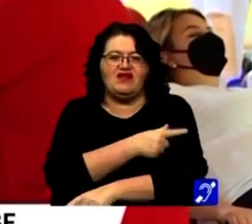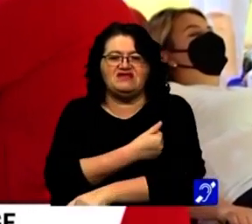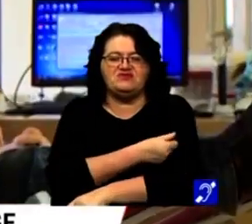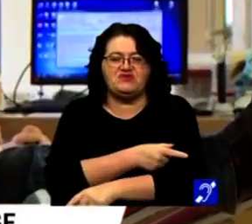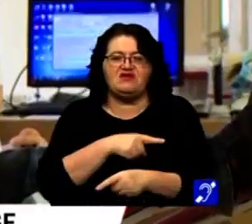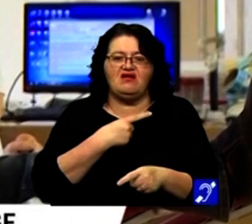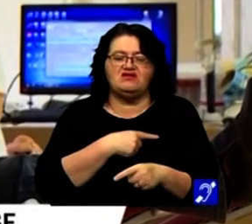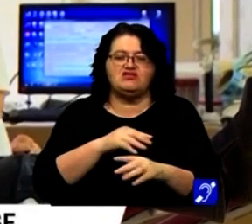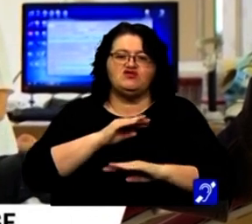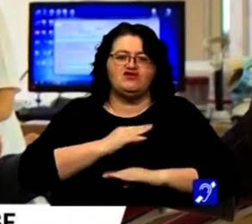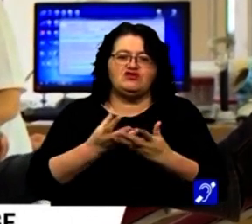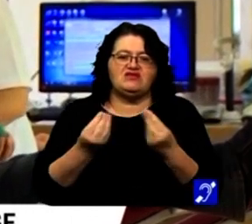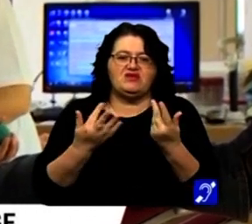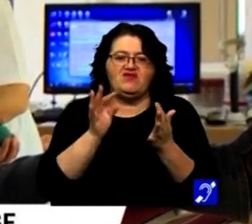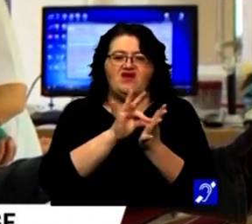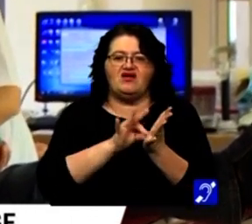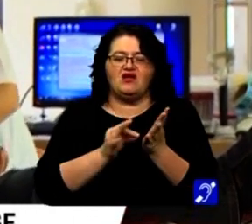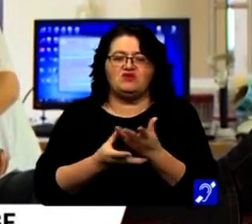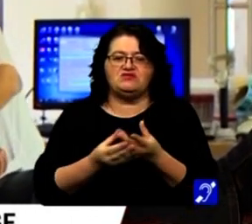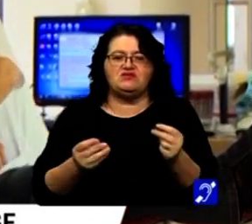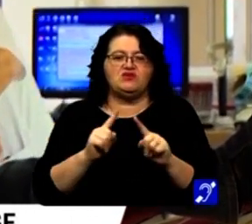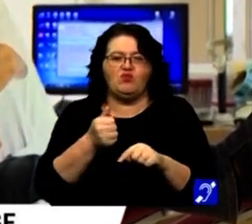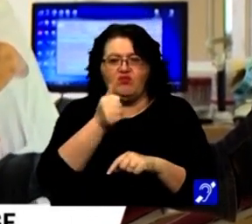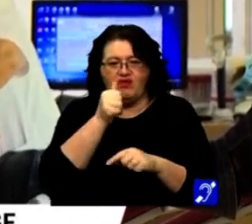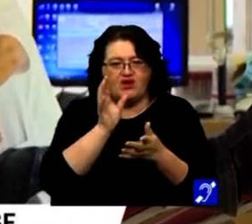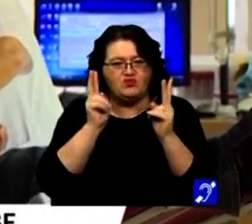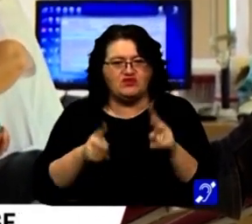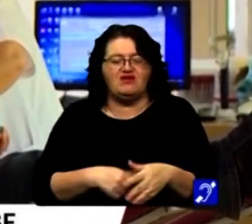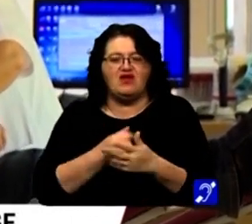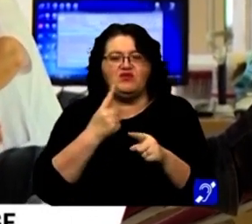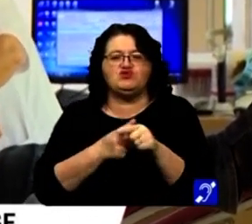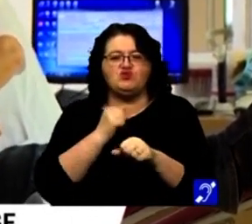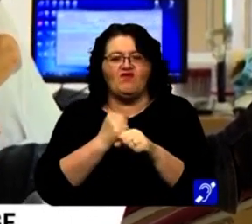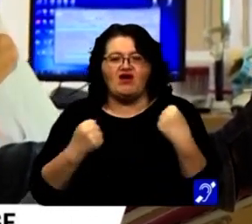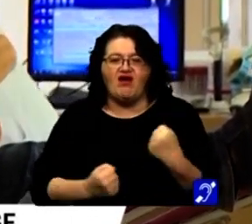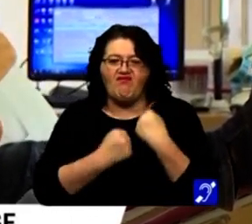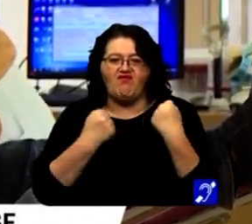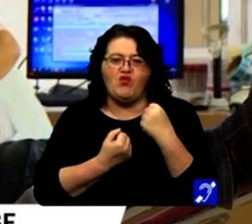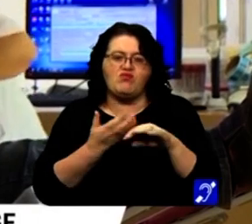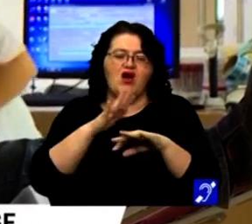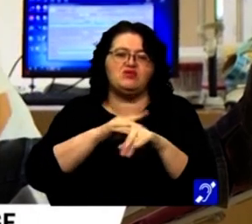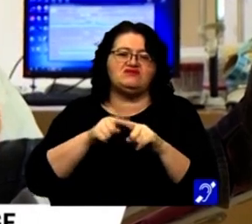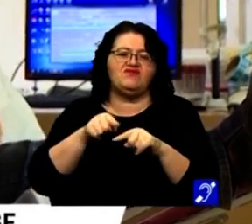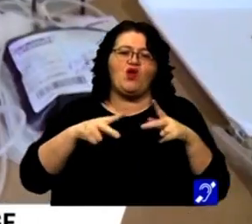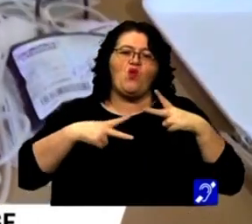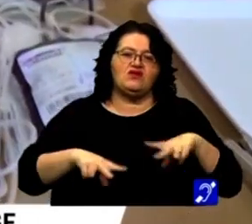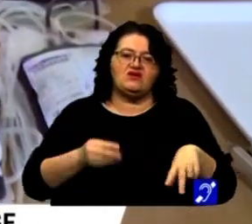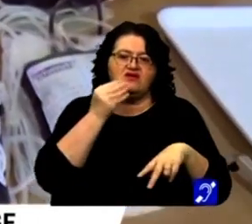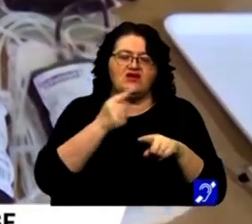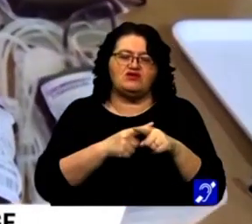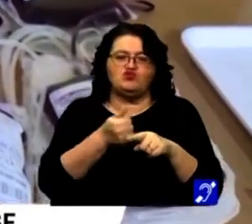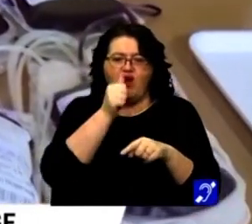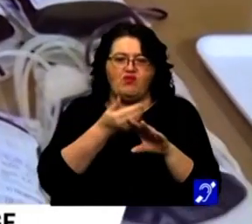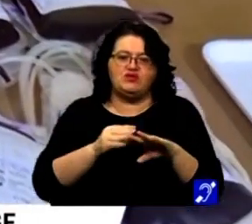spital. E suficient să respecte câteva reguli simple, precum să nu consume alcool înainte de donare, să nu facă efort fizic mărit, să vină odihnit, hrănit și